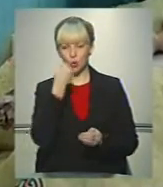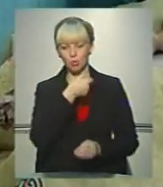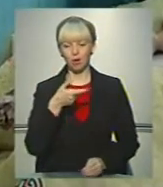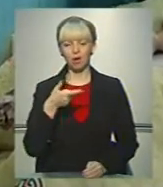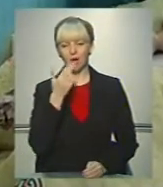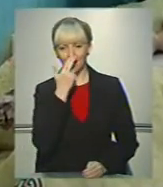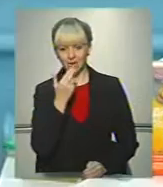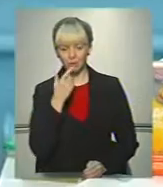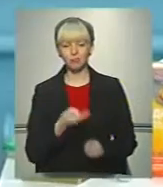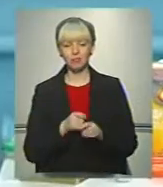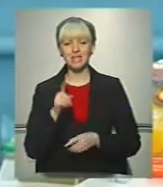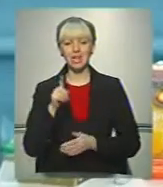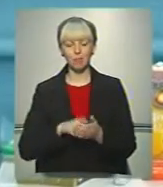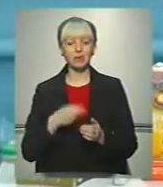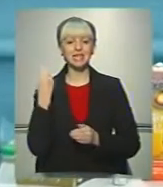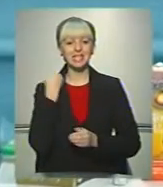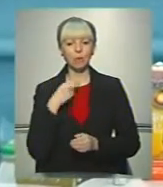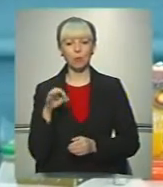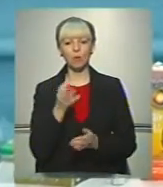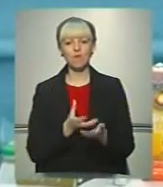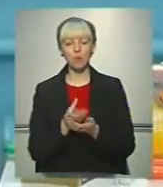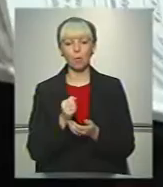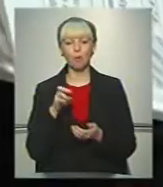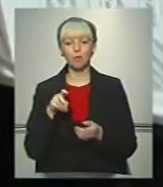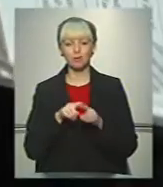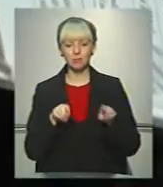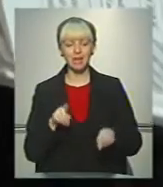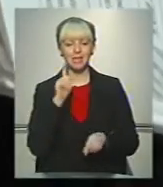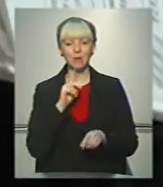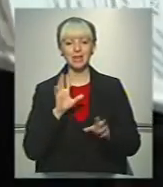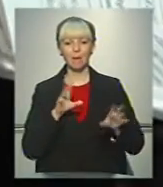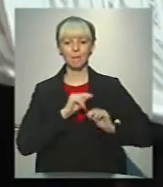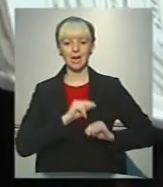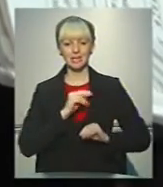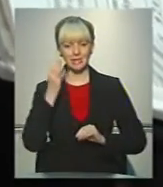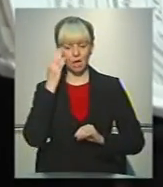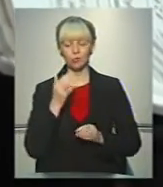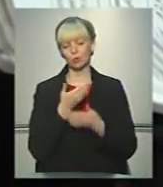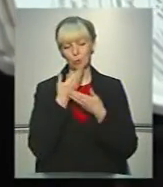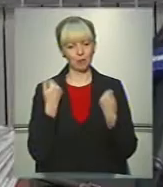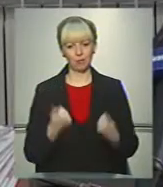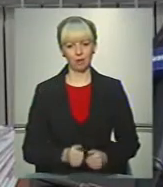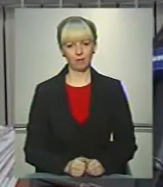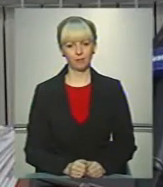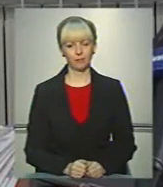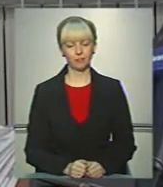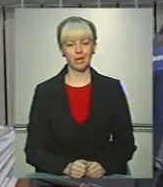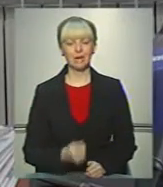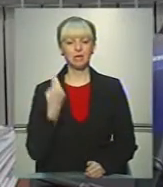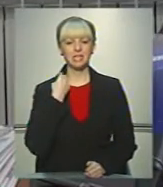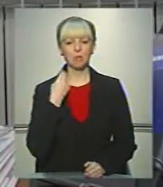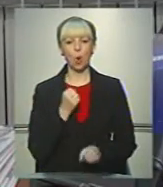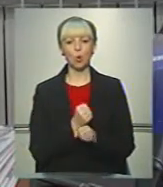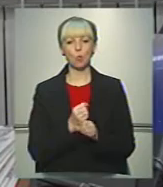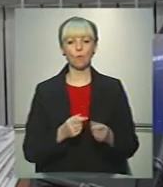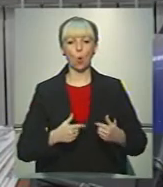ГРВІ. Проте запевняють, заборгованості з виплат по листках з тимчасової непрацездатності немає. Заборгованість